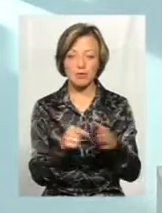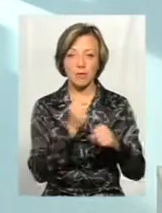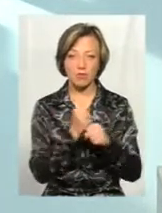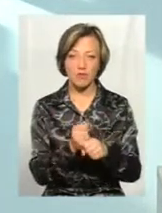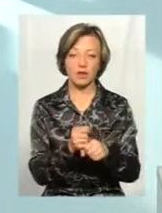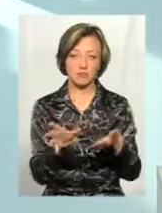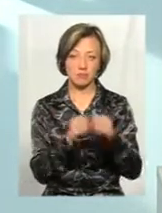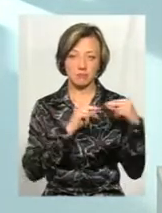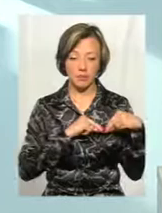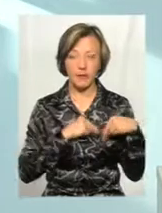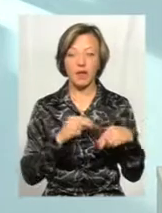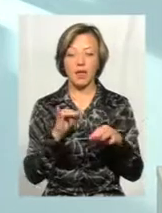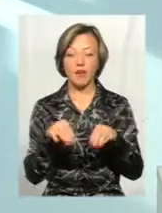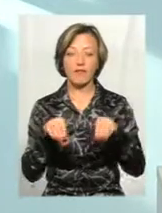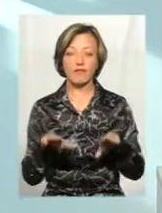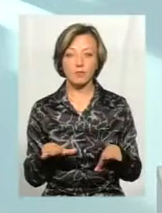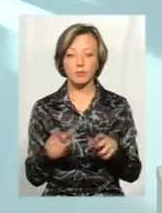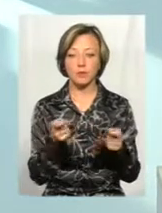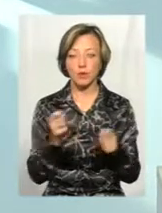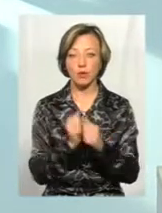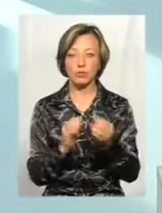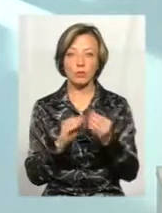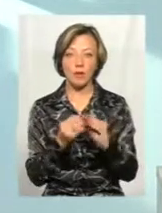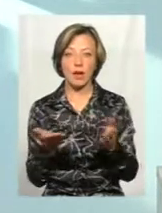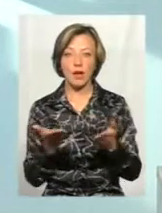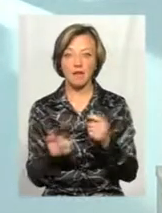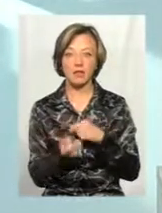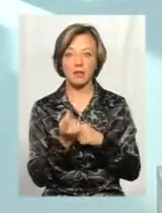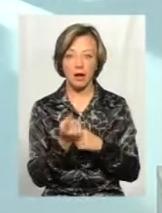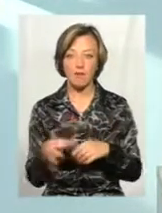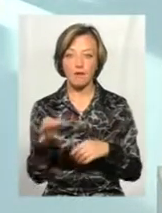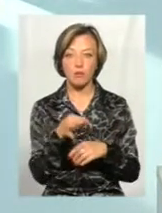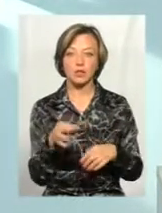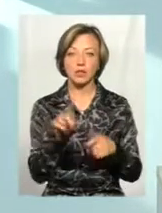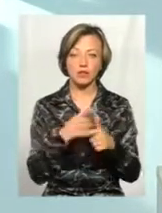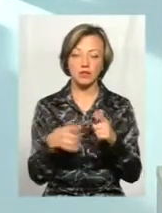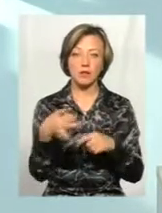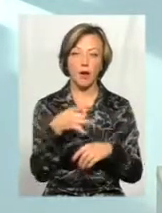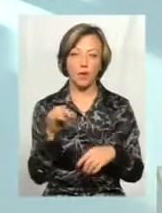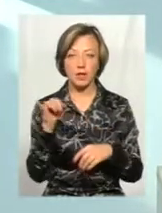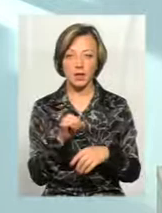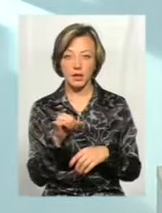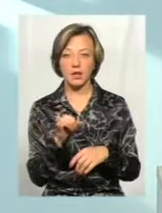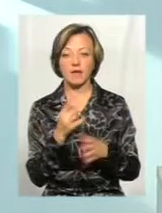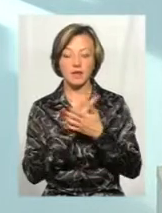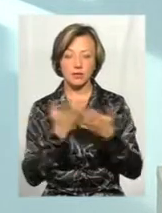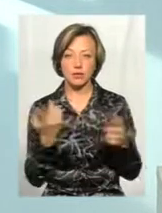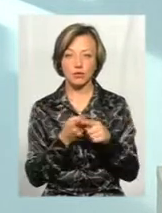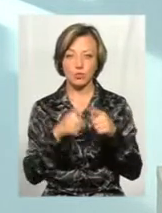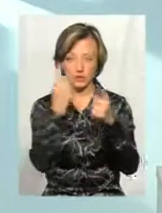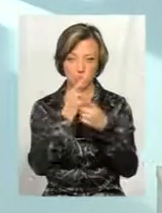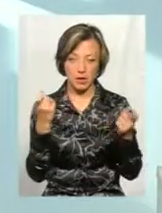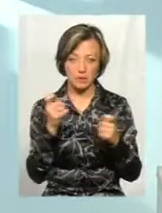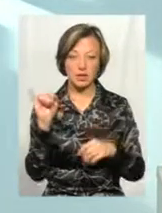повністю вирішувати як медіатор фактично кожну проблематику, яка виникає в області чи в районі, і, власне, висвітлювати цю